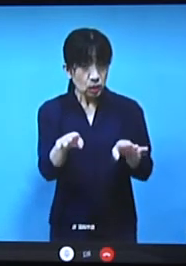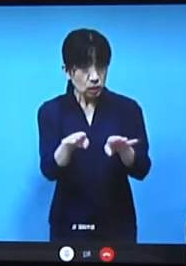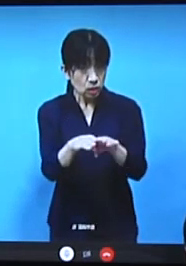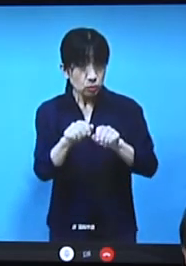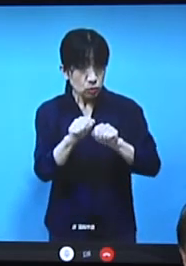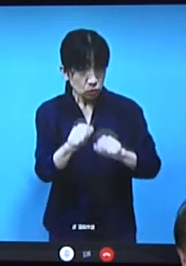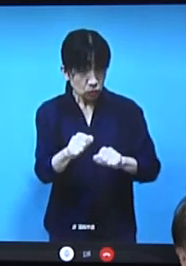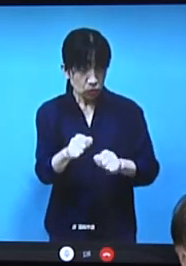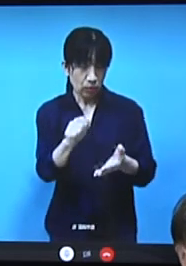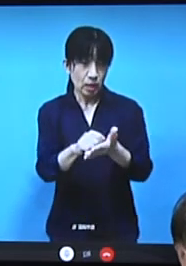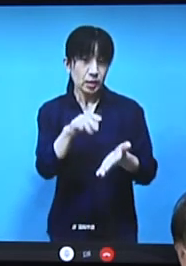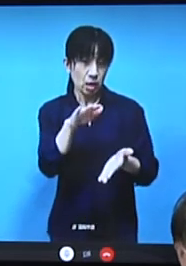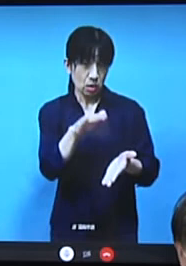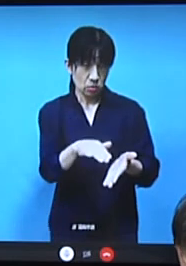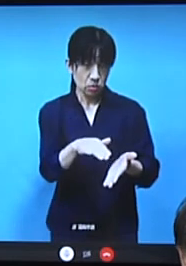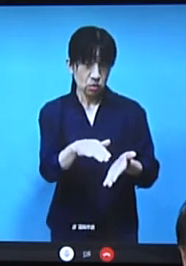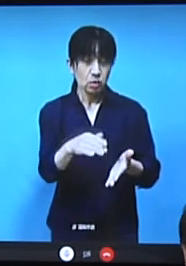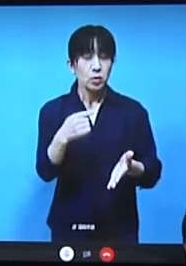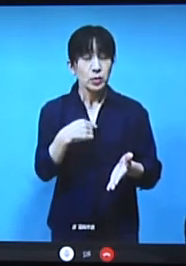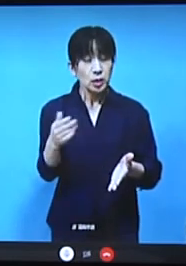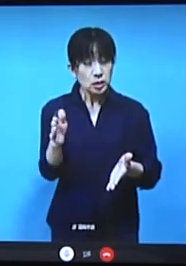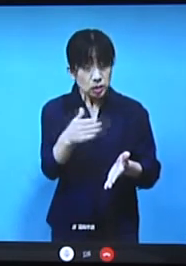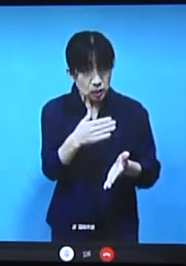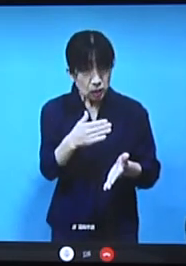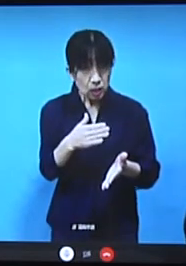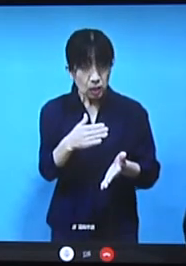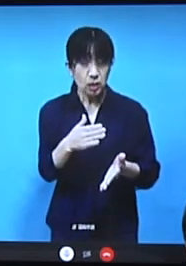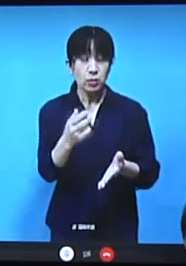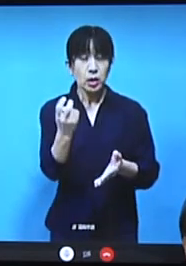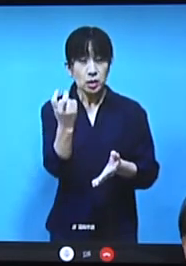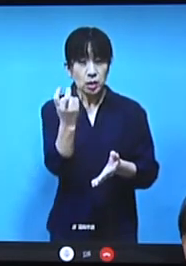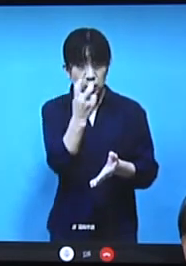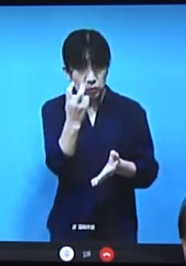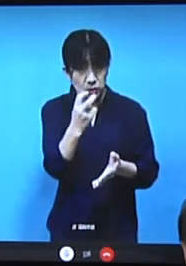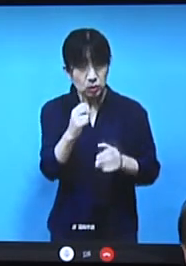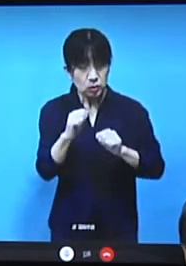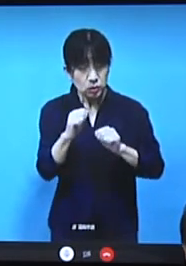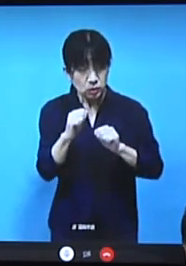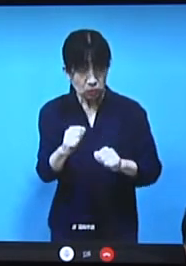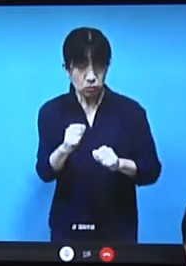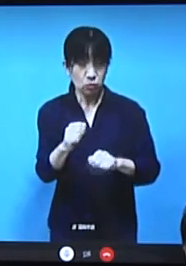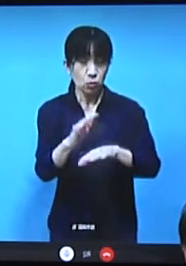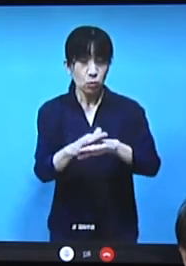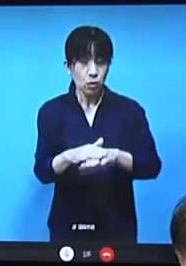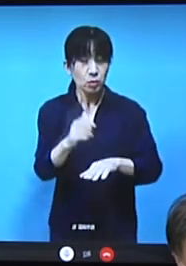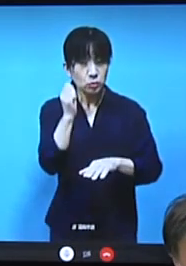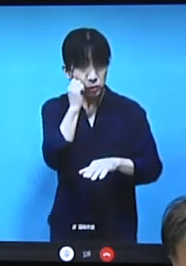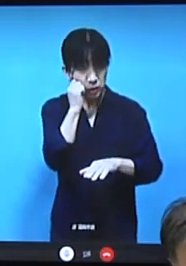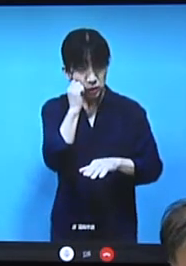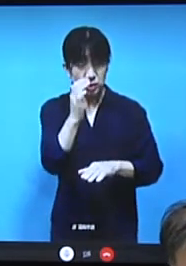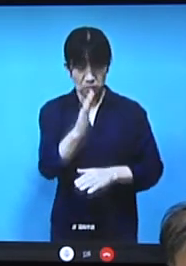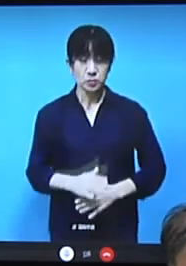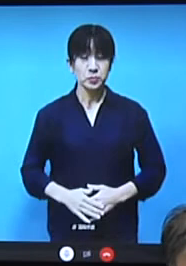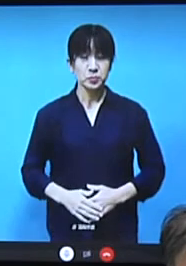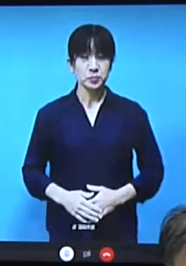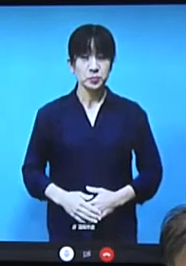ますけれども、それについて私の方から、確認ちょっとするのは無理なので、そういうことでお願いします。